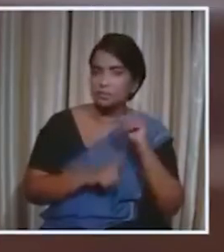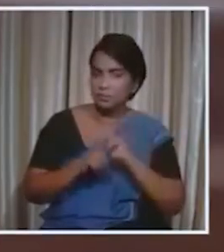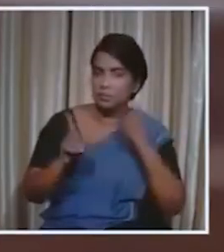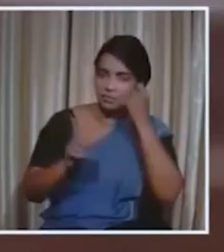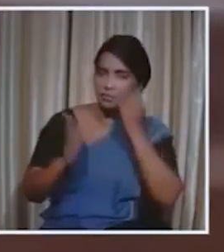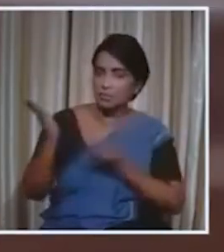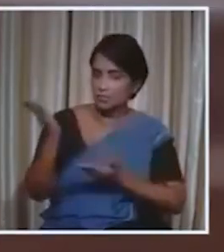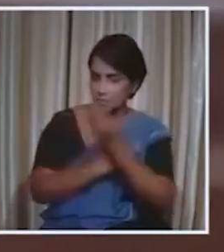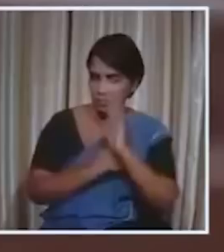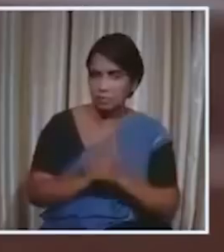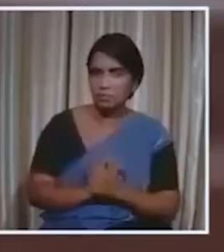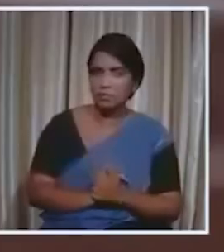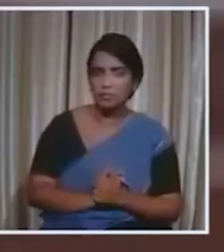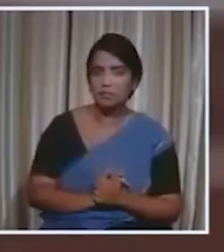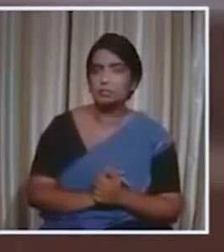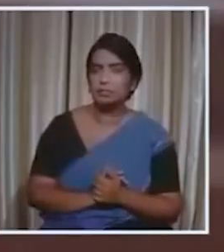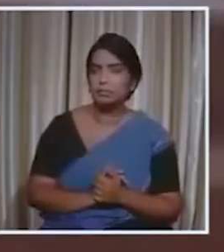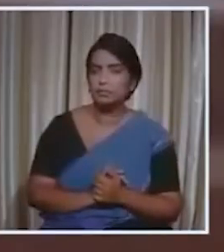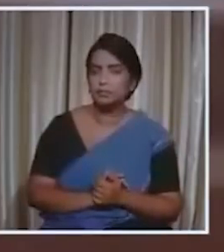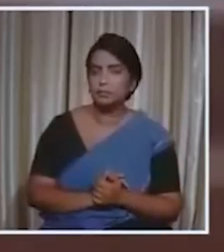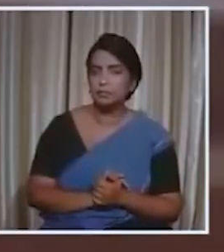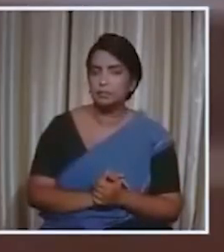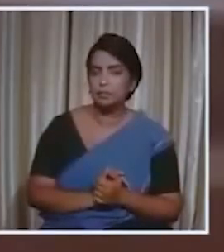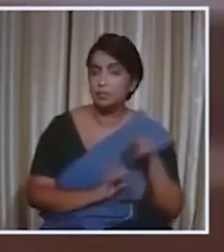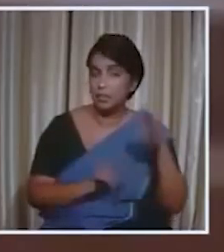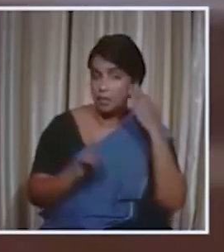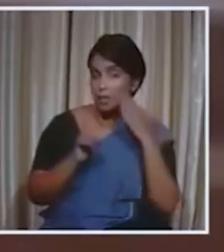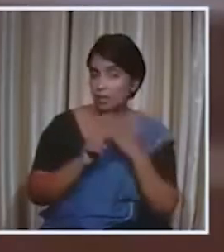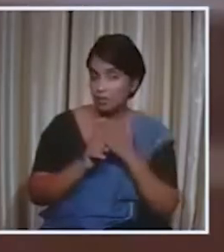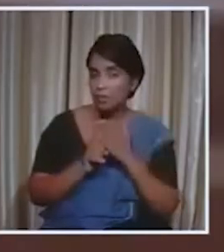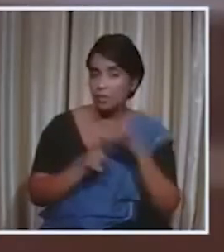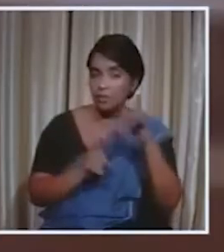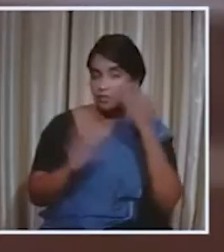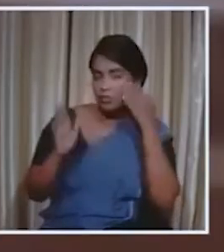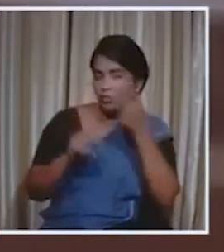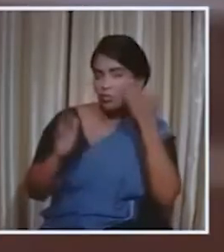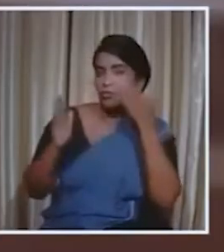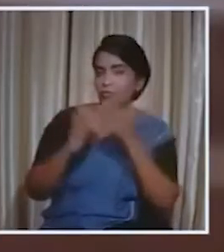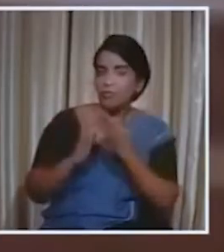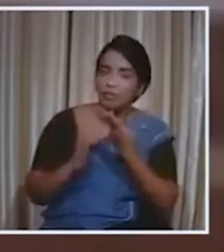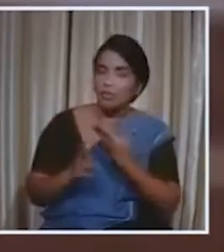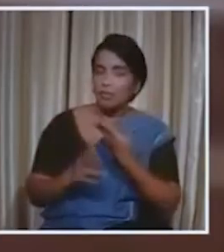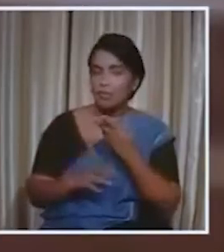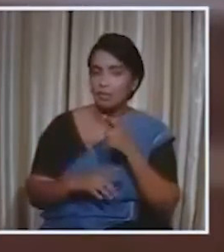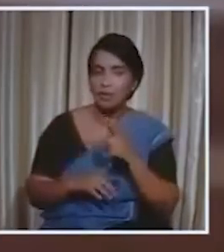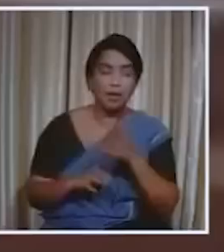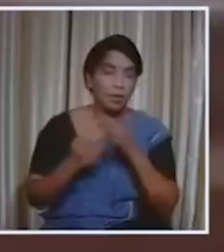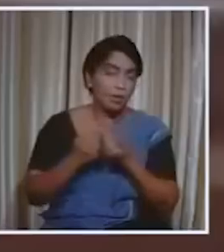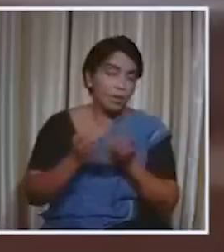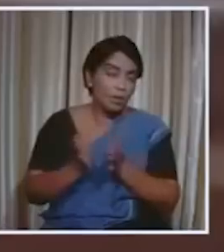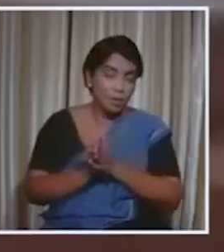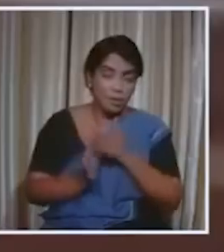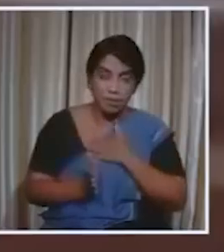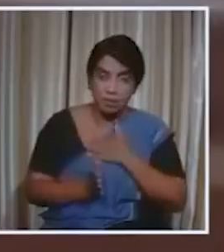යෝජනාව ඇවිල්ලා තියෙන්නේ ඒක නිසා මන්ත්‍රීතුමා මේ කාරණාව ඔබතුමාලා සංවේදීව බලන්න මේක මේ තමුන්න